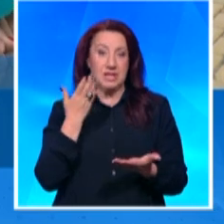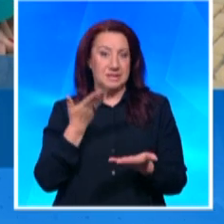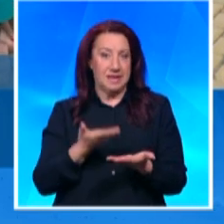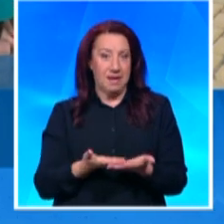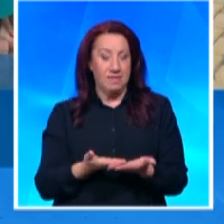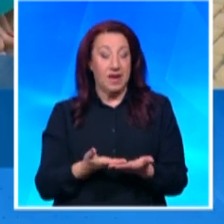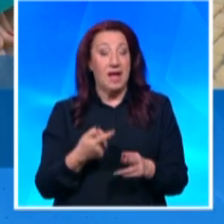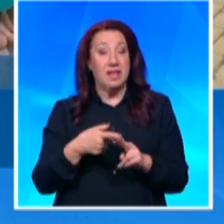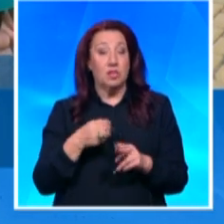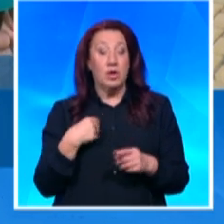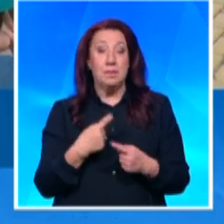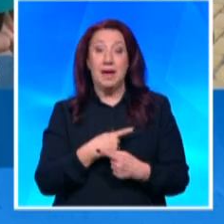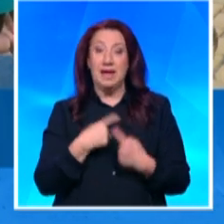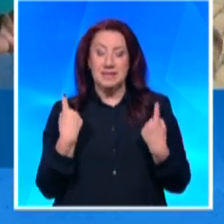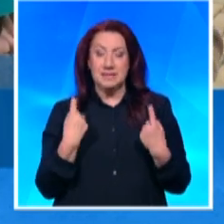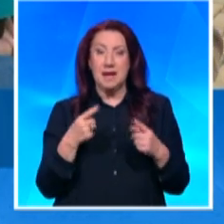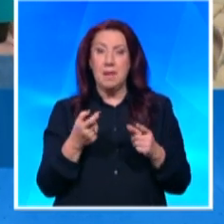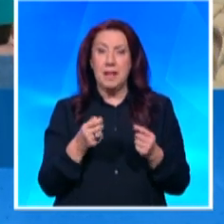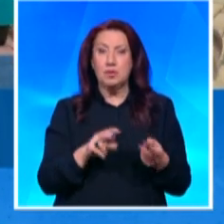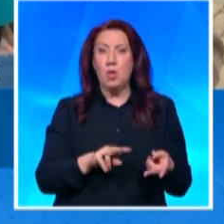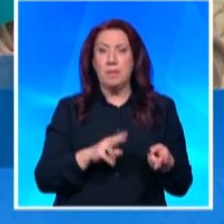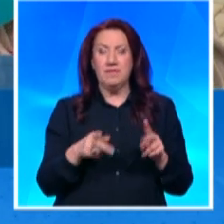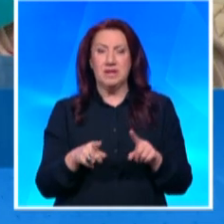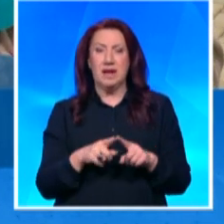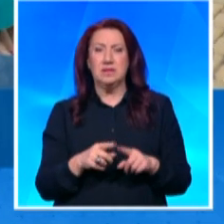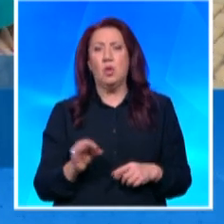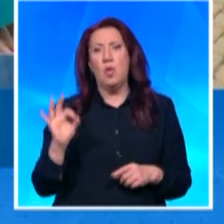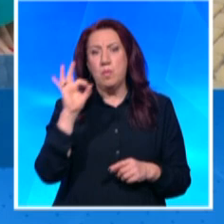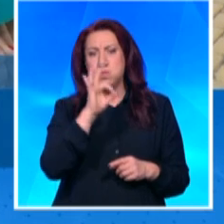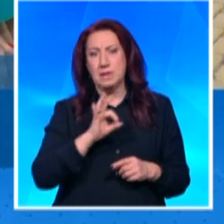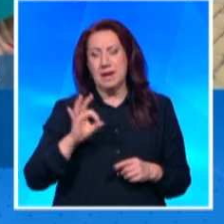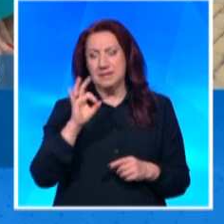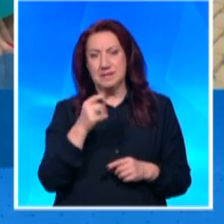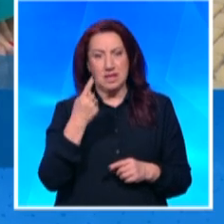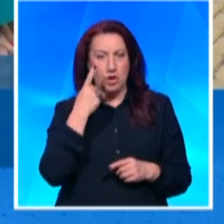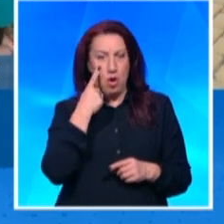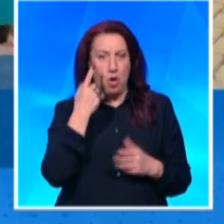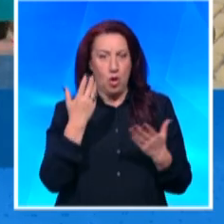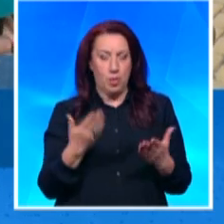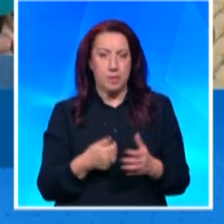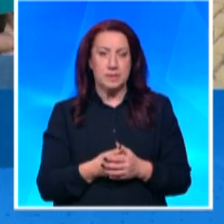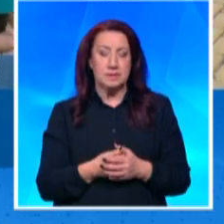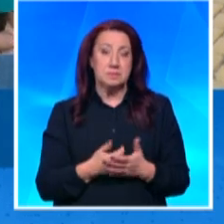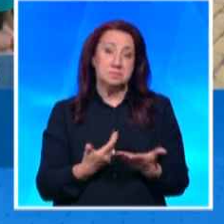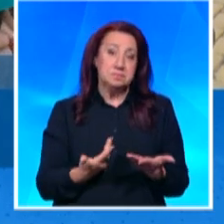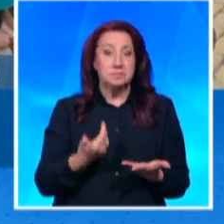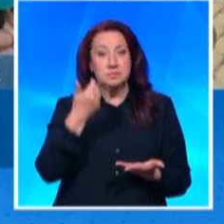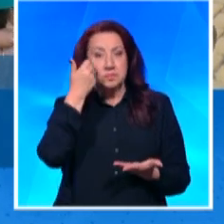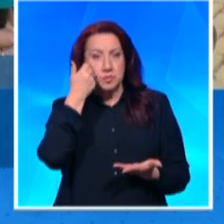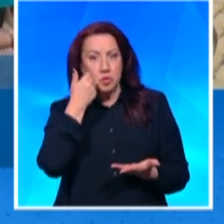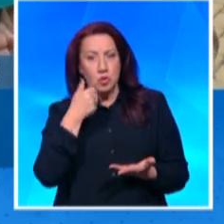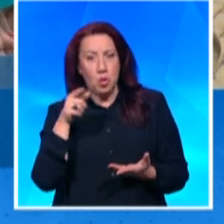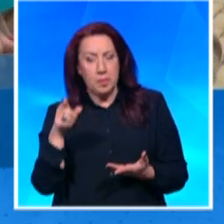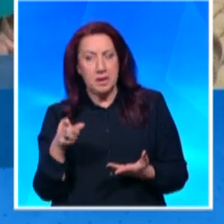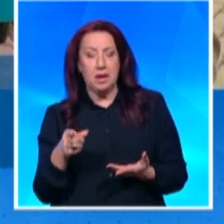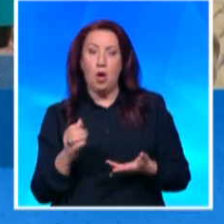обаче има риск да се превърне и в поредния напразен опит. Добра и обединяваща са думите, които използваха от